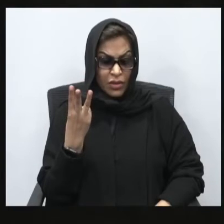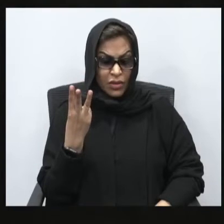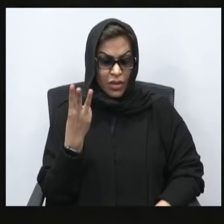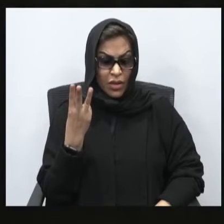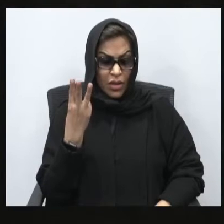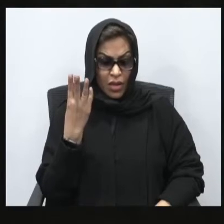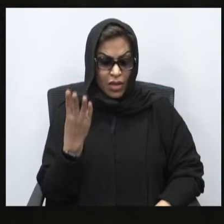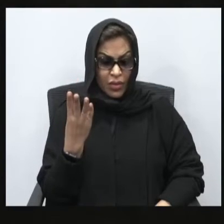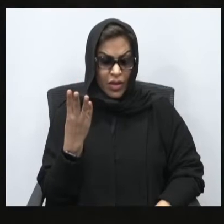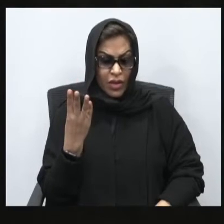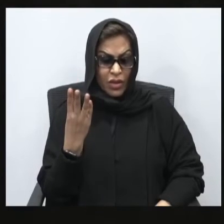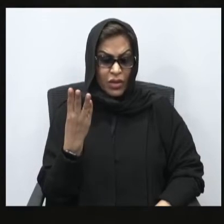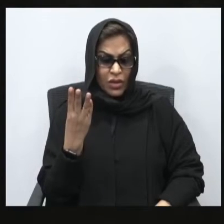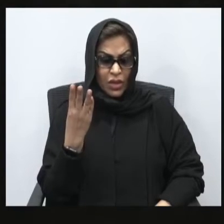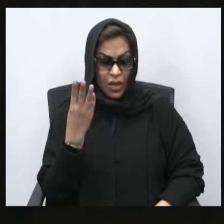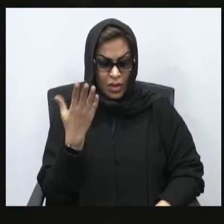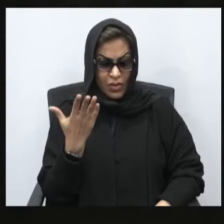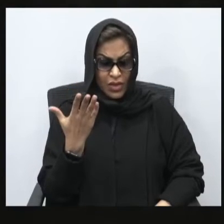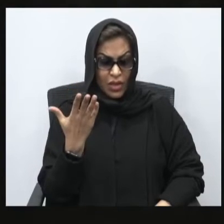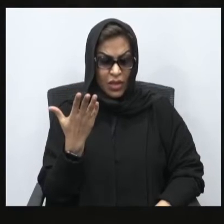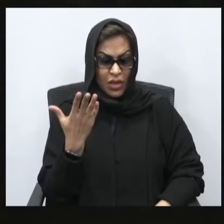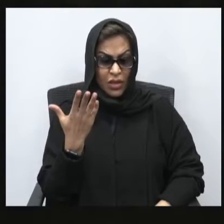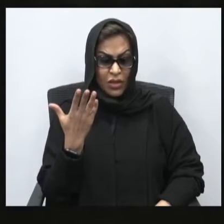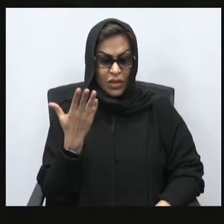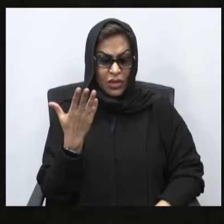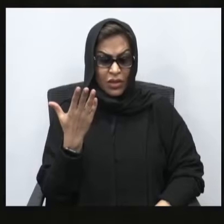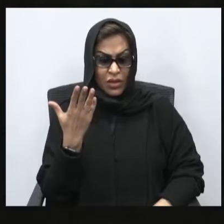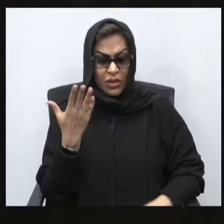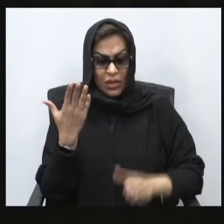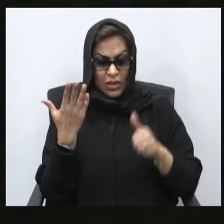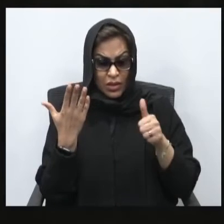ثلاثه اربعه خمسه